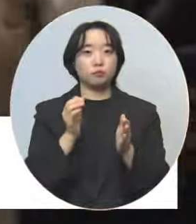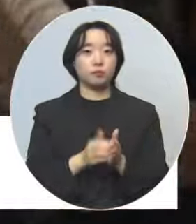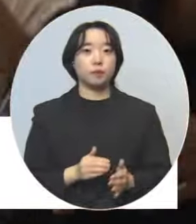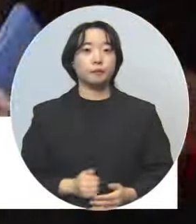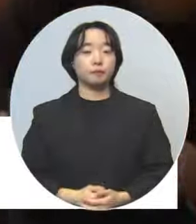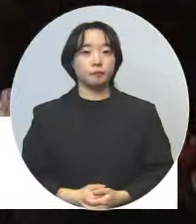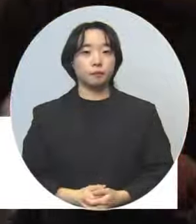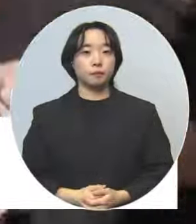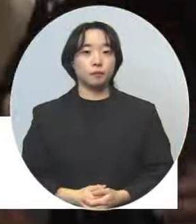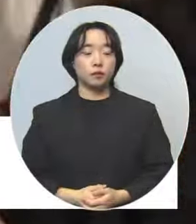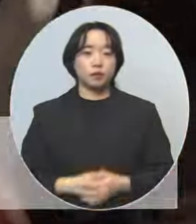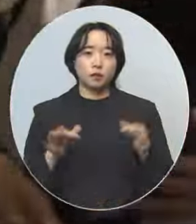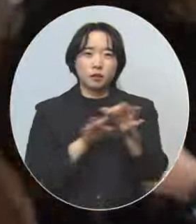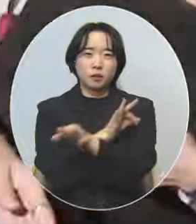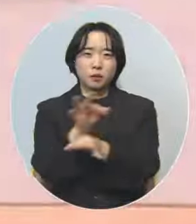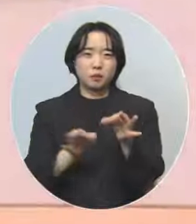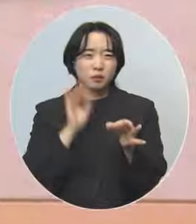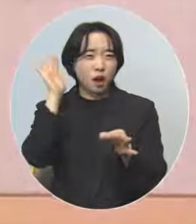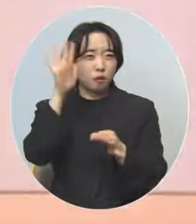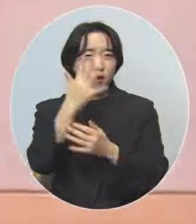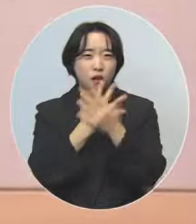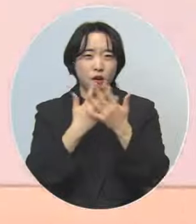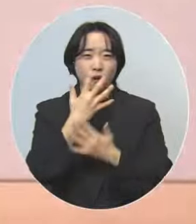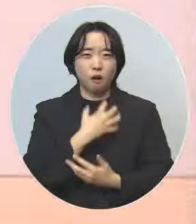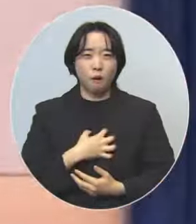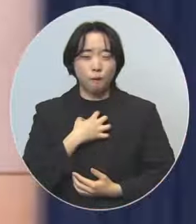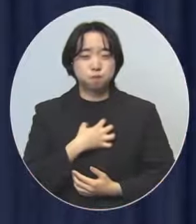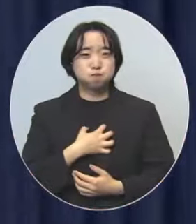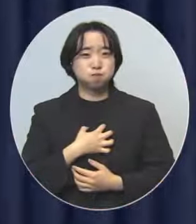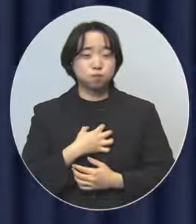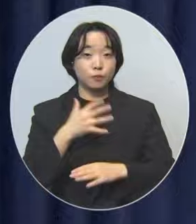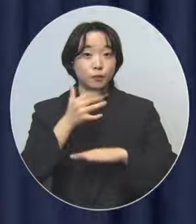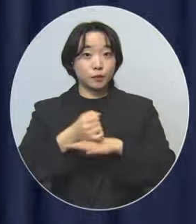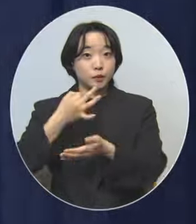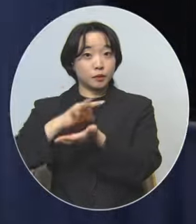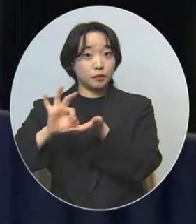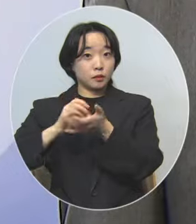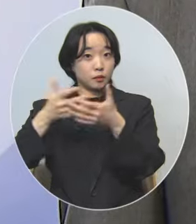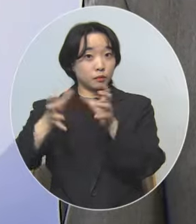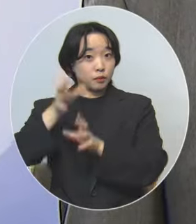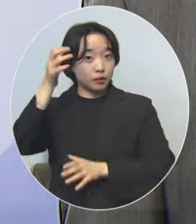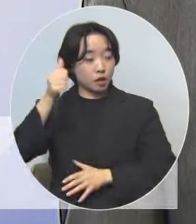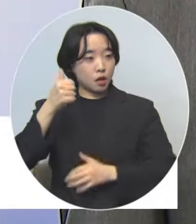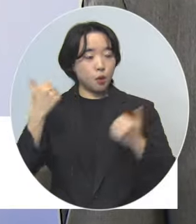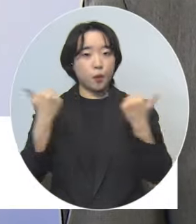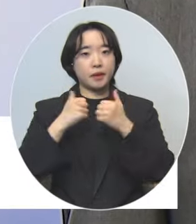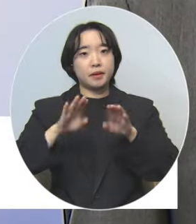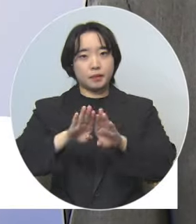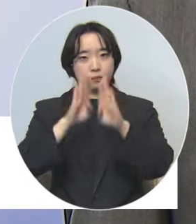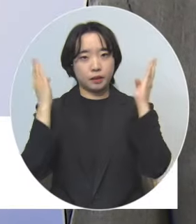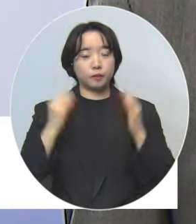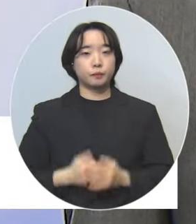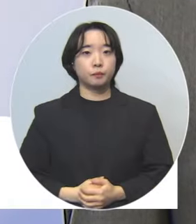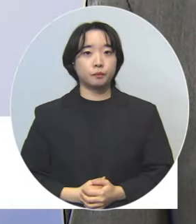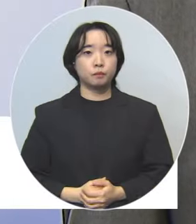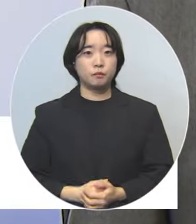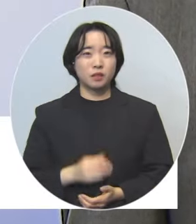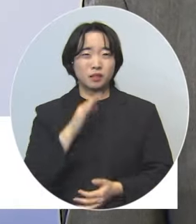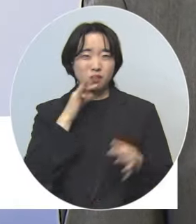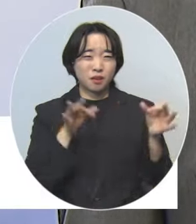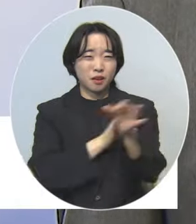불확실성이 확대되면서 최상모 경제부총리는 긴급 경제장관 회의를 개최했습니다 실물경제 충격이 발생하지